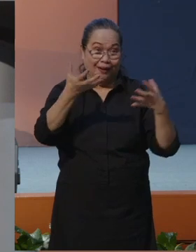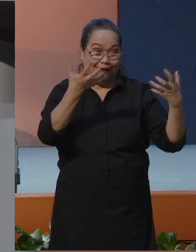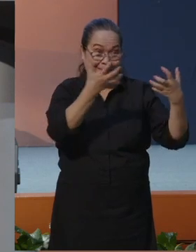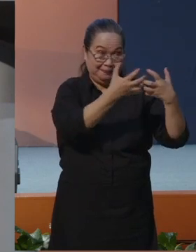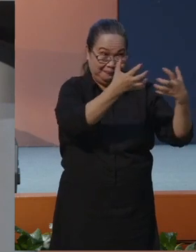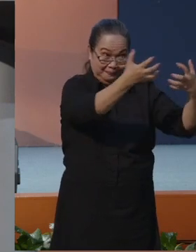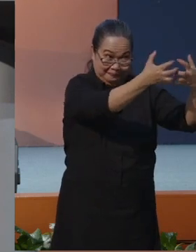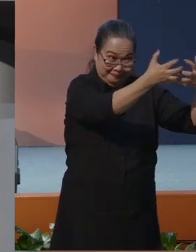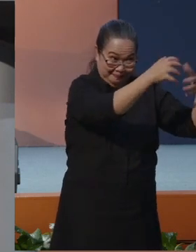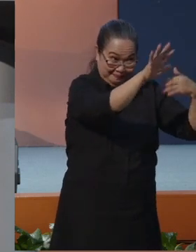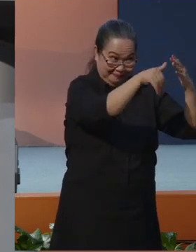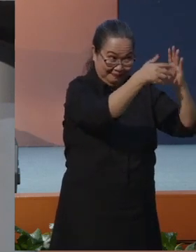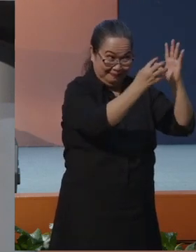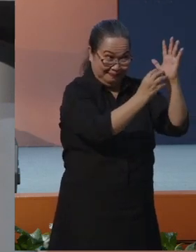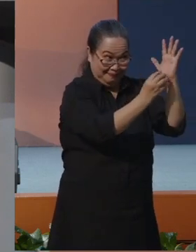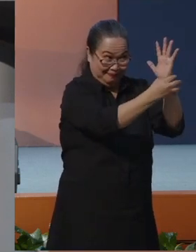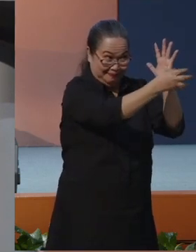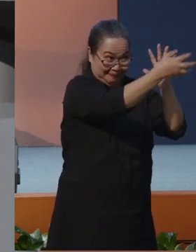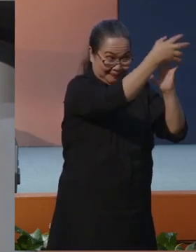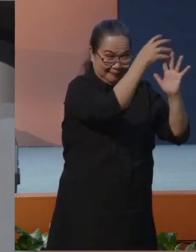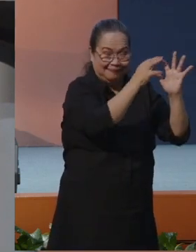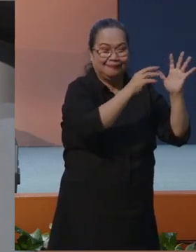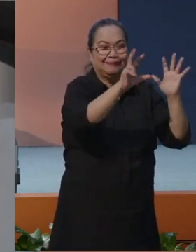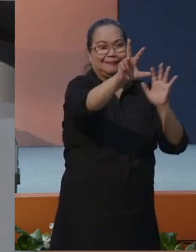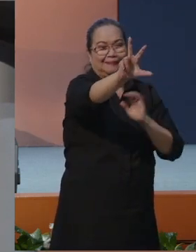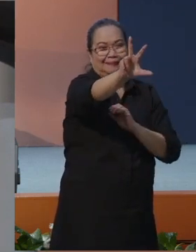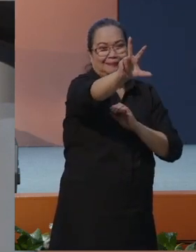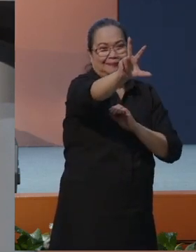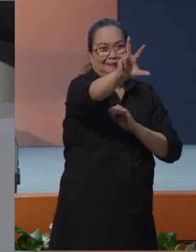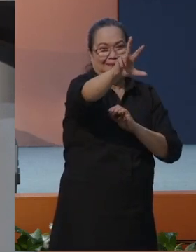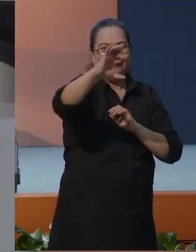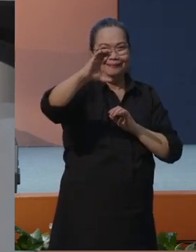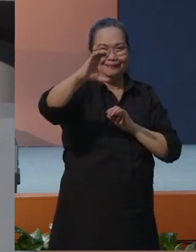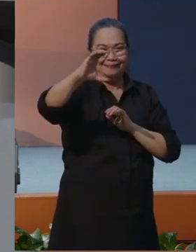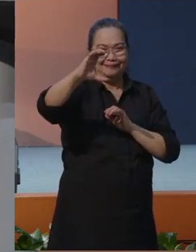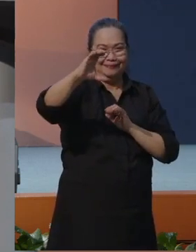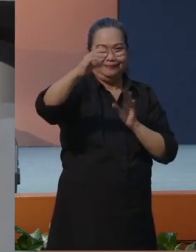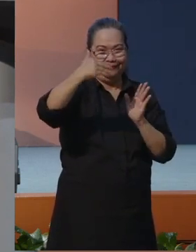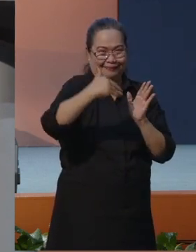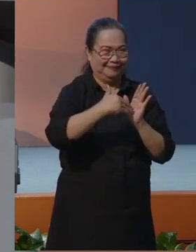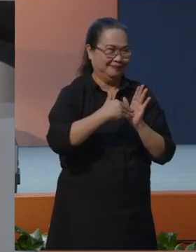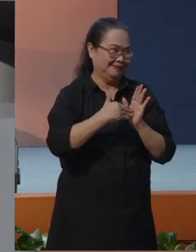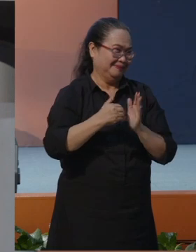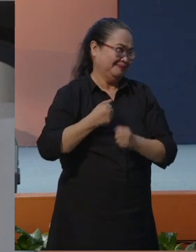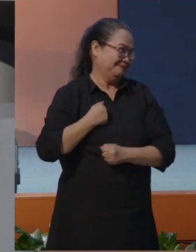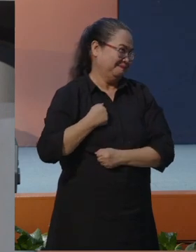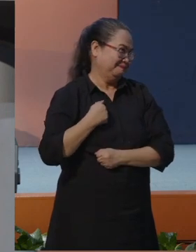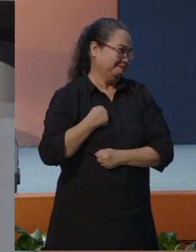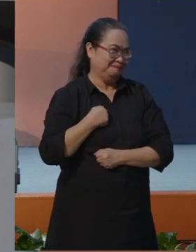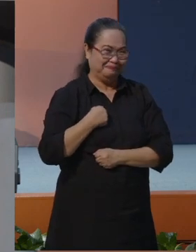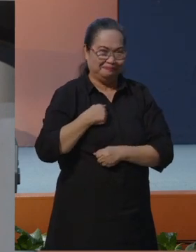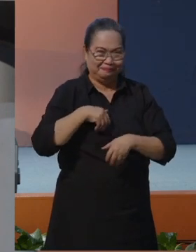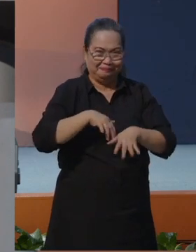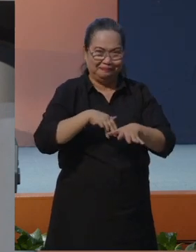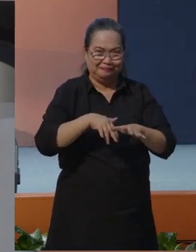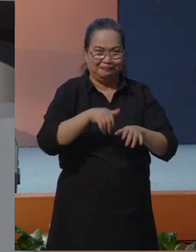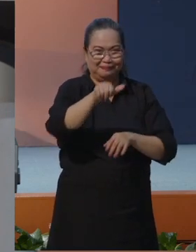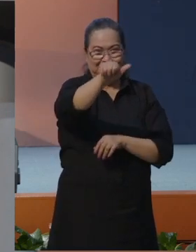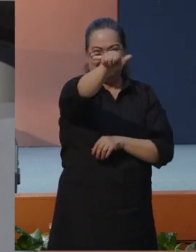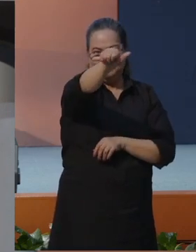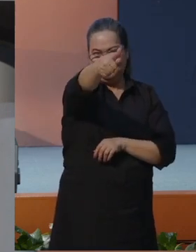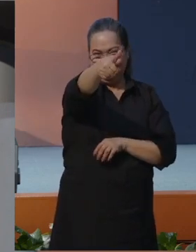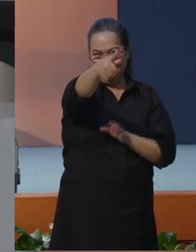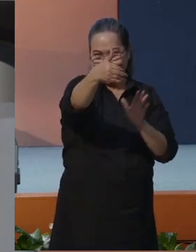the Canaanite tribes totaled 300,000 armed footmen,